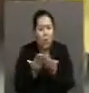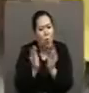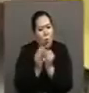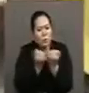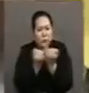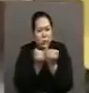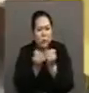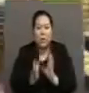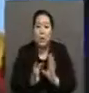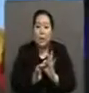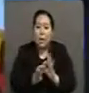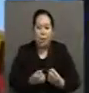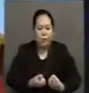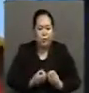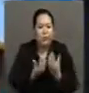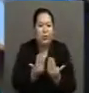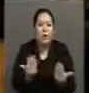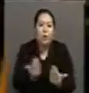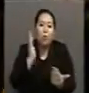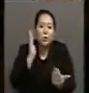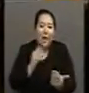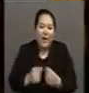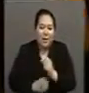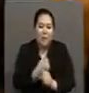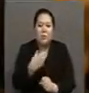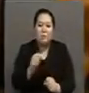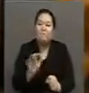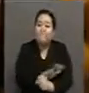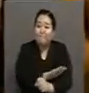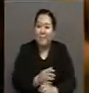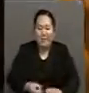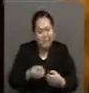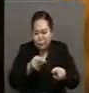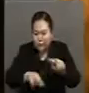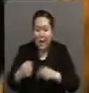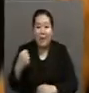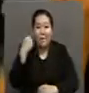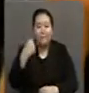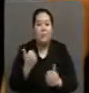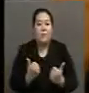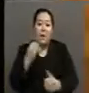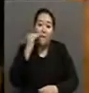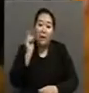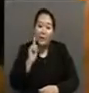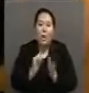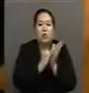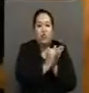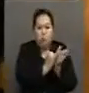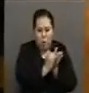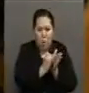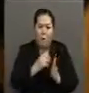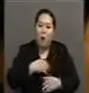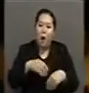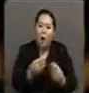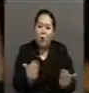ในปัจจุบันที่อุทิศเวลาให้กับลูกชายวัย10 ขวบอย่างเต็มที่ซึ่งในทุกวันนี้เธออาศัยอยู่ในนครนิวยอร์กนะคะเพื่อที่จะให้ลูกชาย